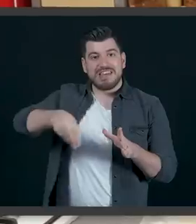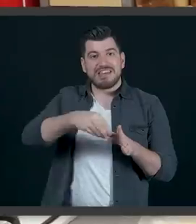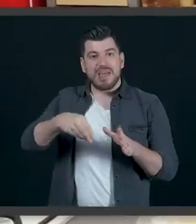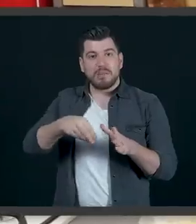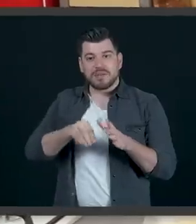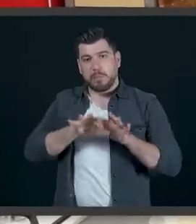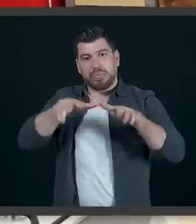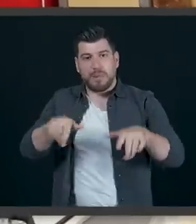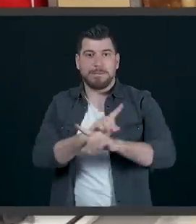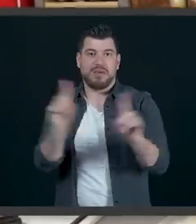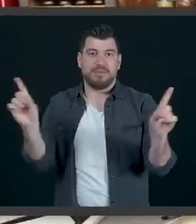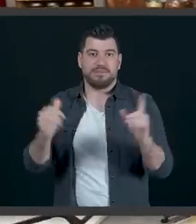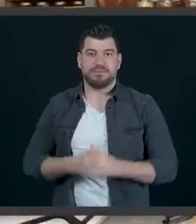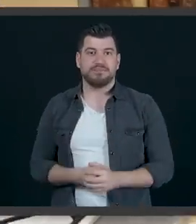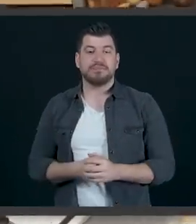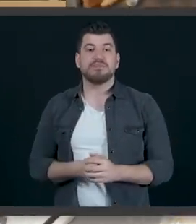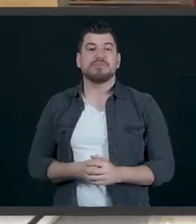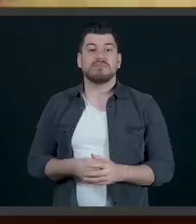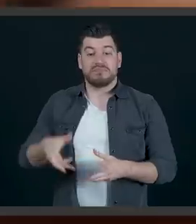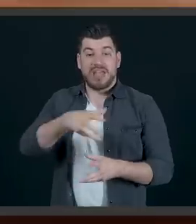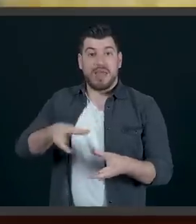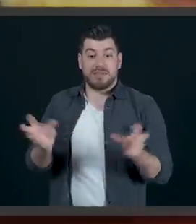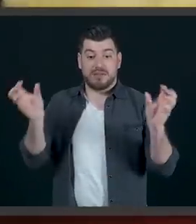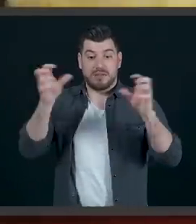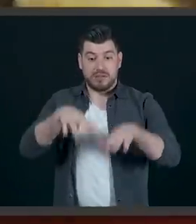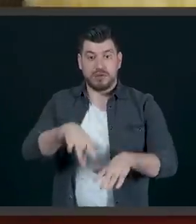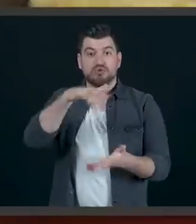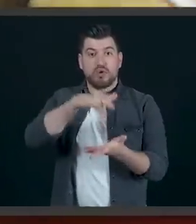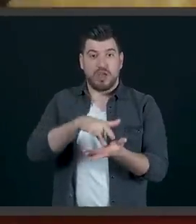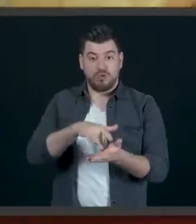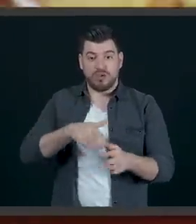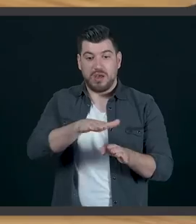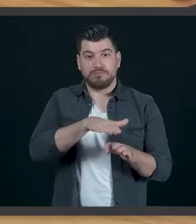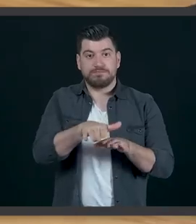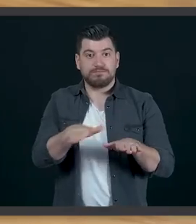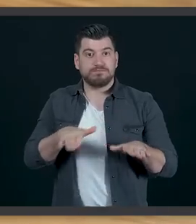Τέλεια. Ρίχνουμε όλη τη γέμιση στη μέση. Απλώνουμε να πάει παντού.